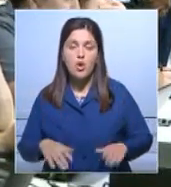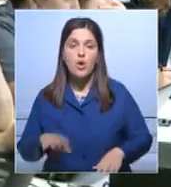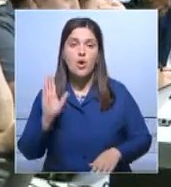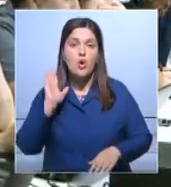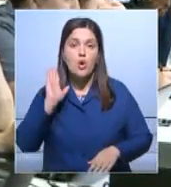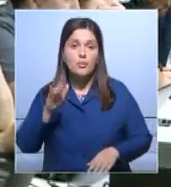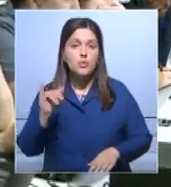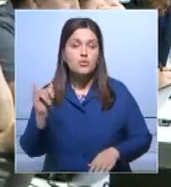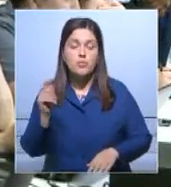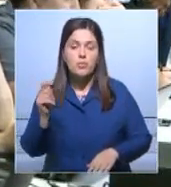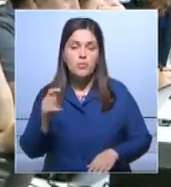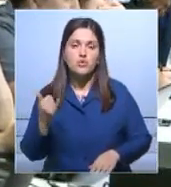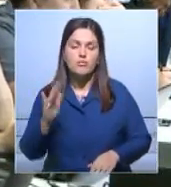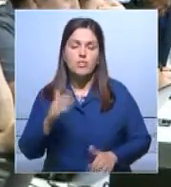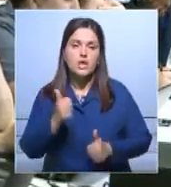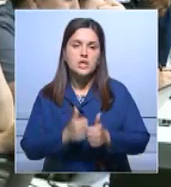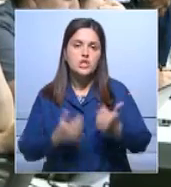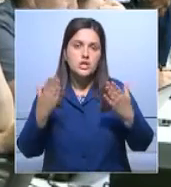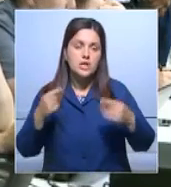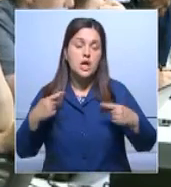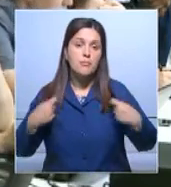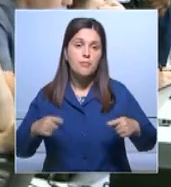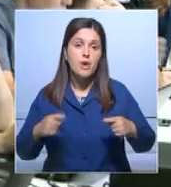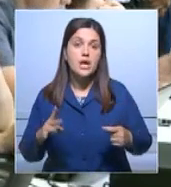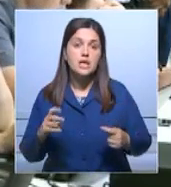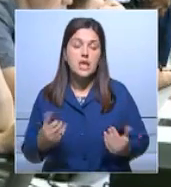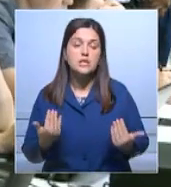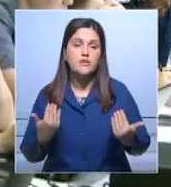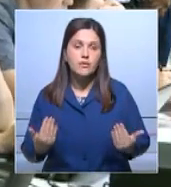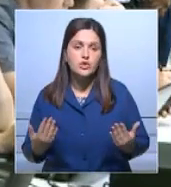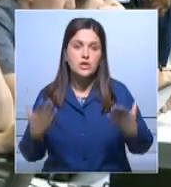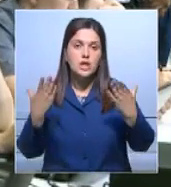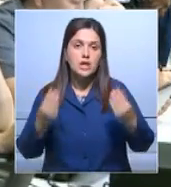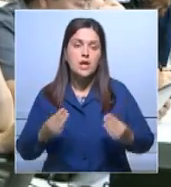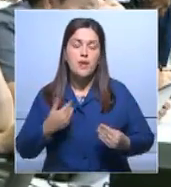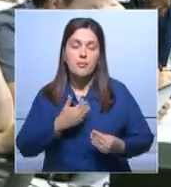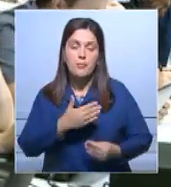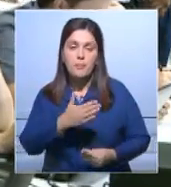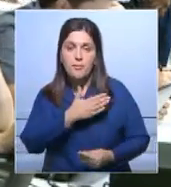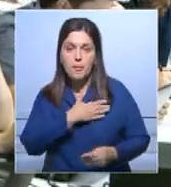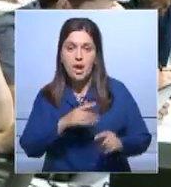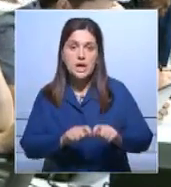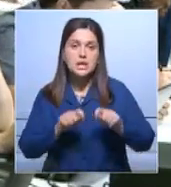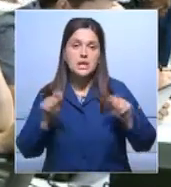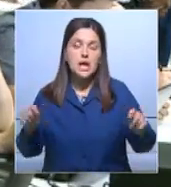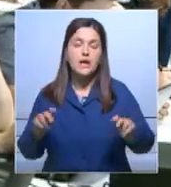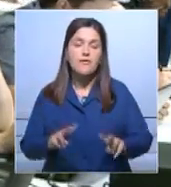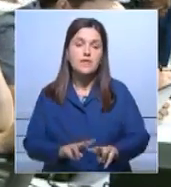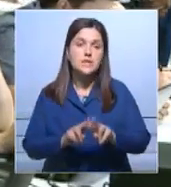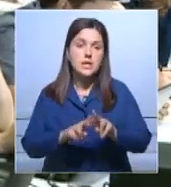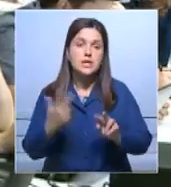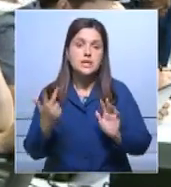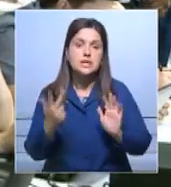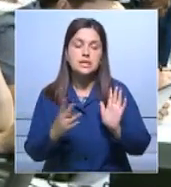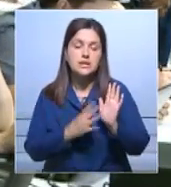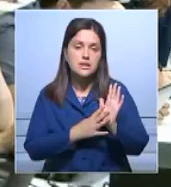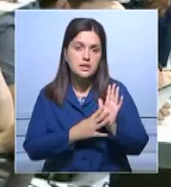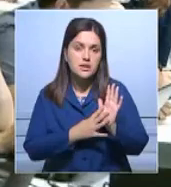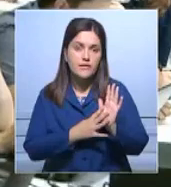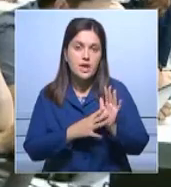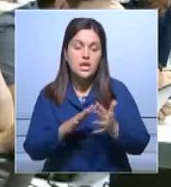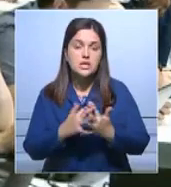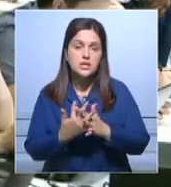еженедельного графика на ежедневный. На сегодняшний день мы организовали в столице, осуществляя деятельность,